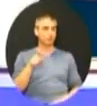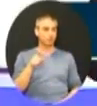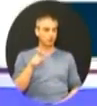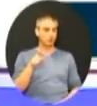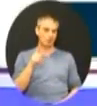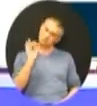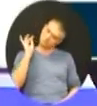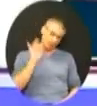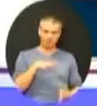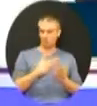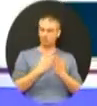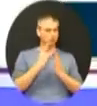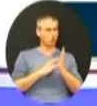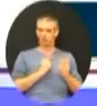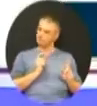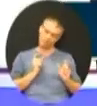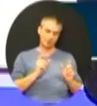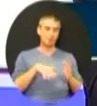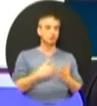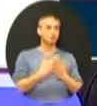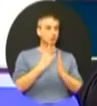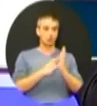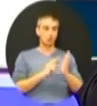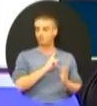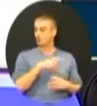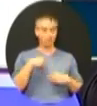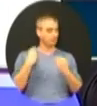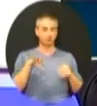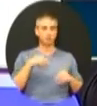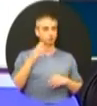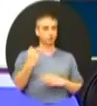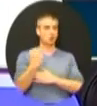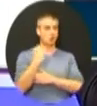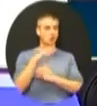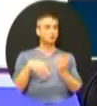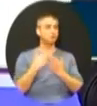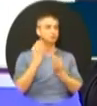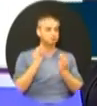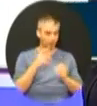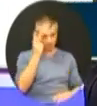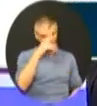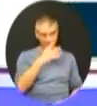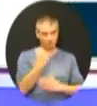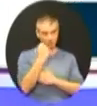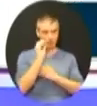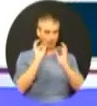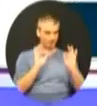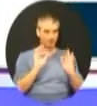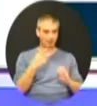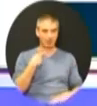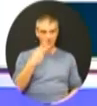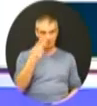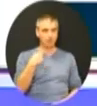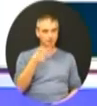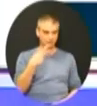שמתנגד להצעת החוק ובלום את הצעת החוק ולא יתן שיקחו את הכוח מהיוצאים משפטים אתה מבין איפה הכוח באמת